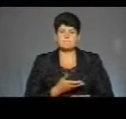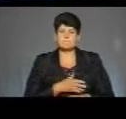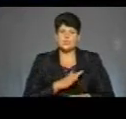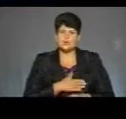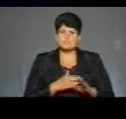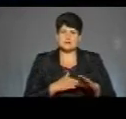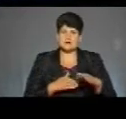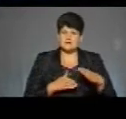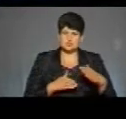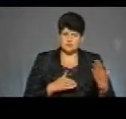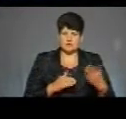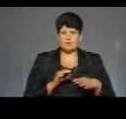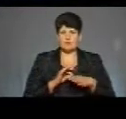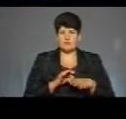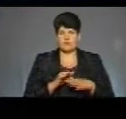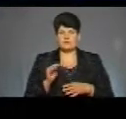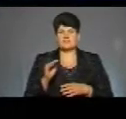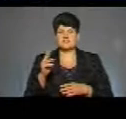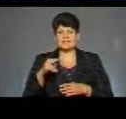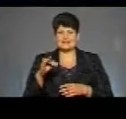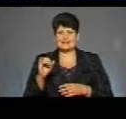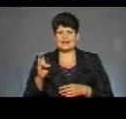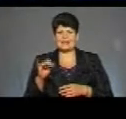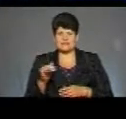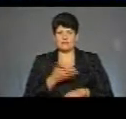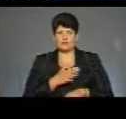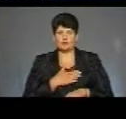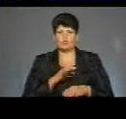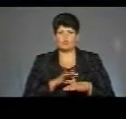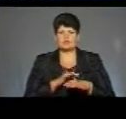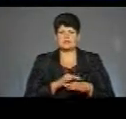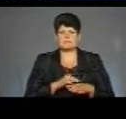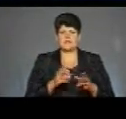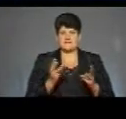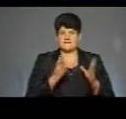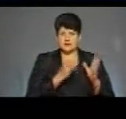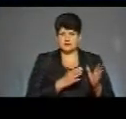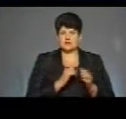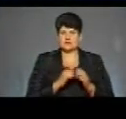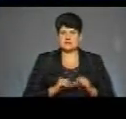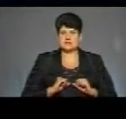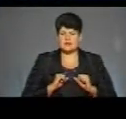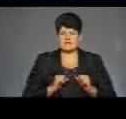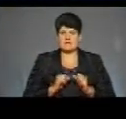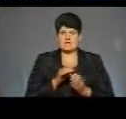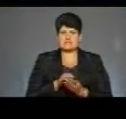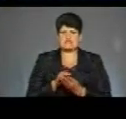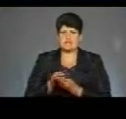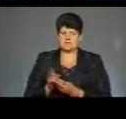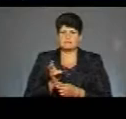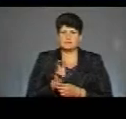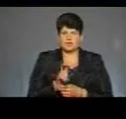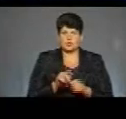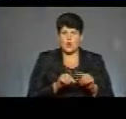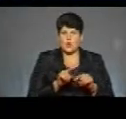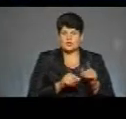у Ждині, їздимо туди. Кожен старався на цвинтарі відвідати своїх родичів і